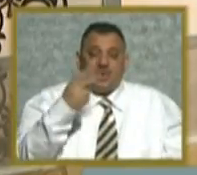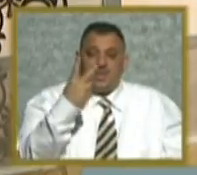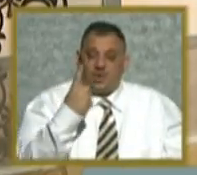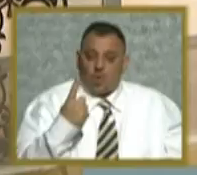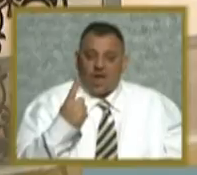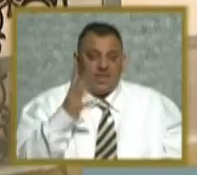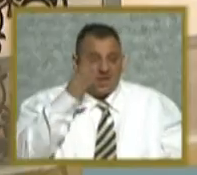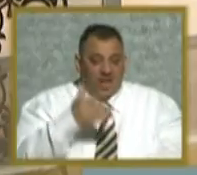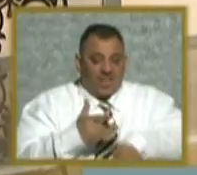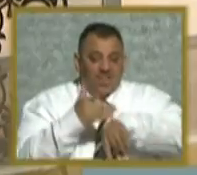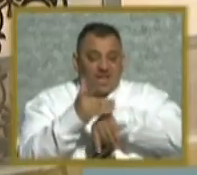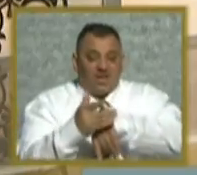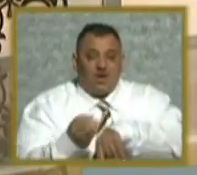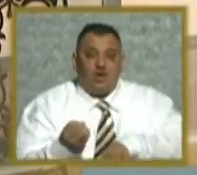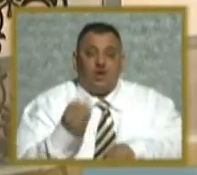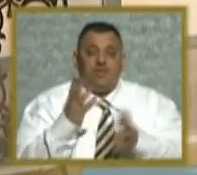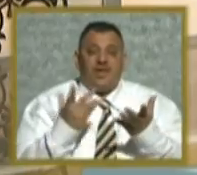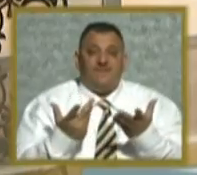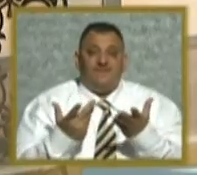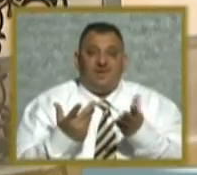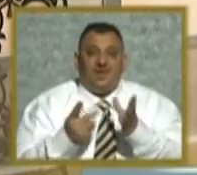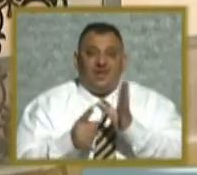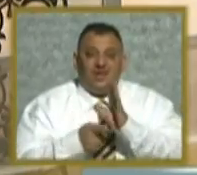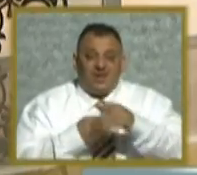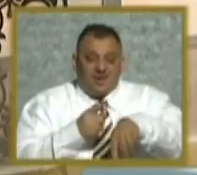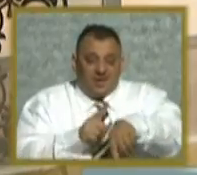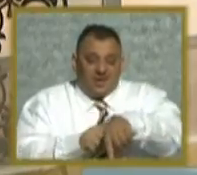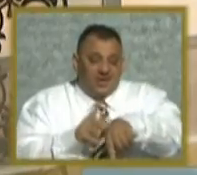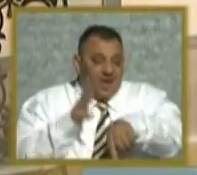هات يعني الحكم الشيخ، بصلي ساعة 1